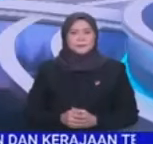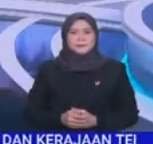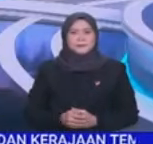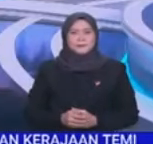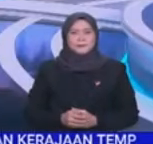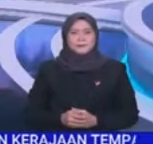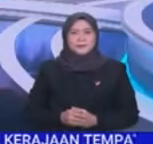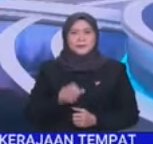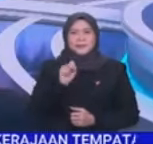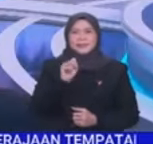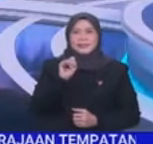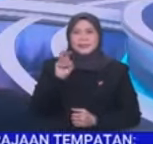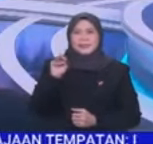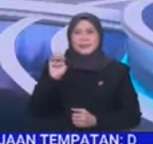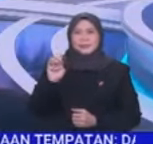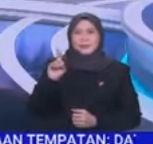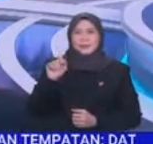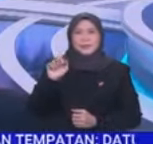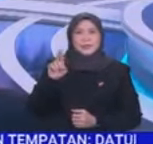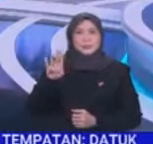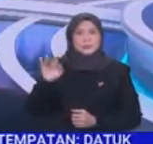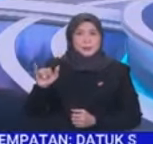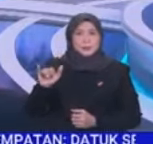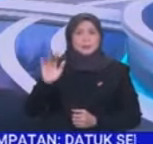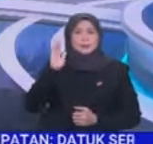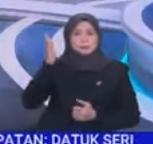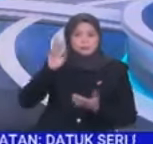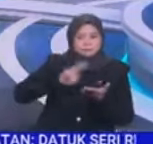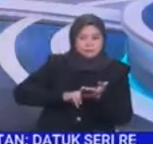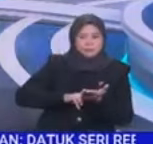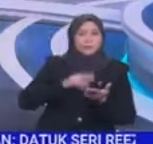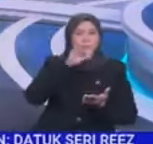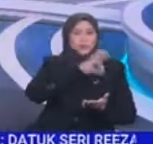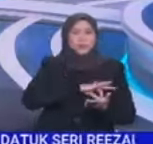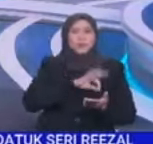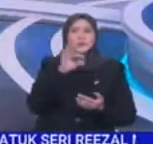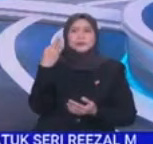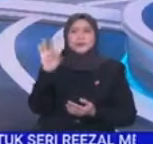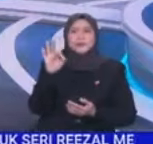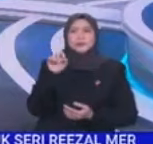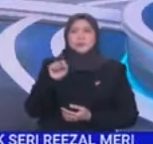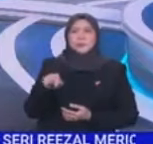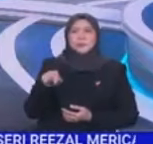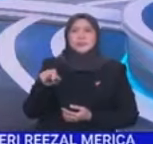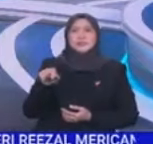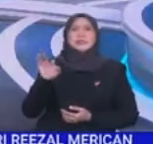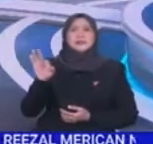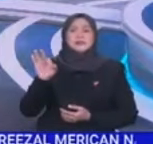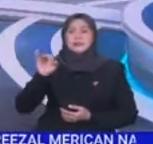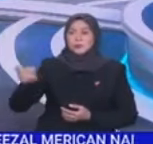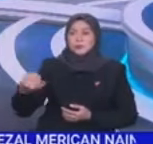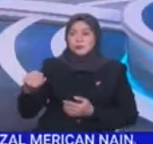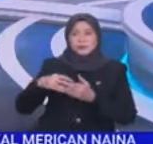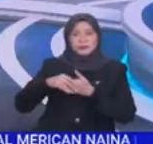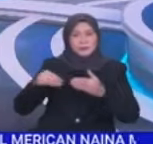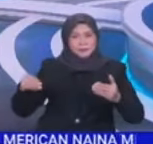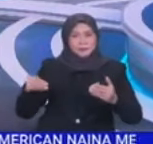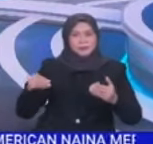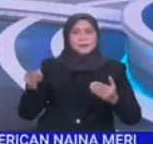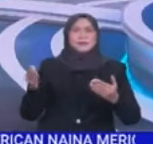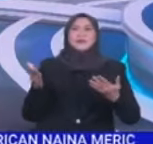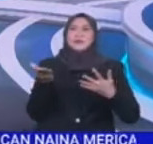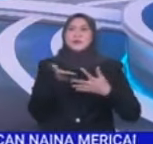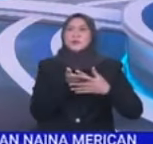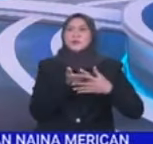Sain Darby Property berhad kembali mencatat keuntungan bersih sebanyak RM19.9 juta pada